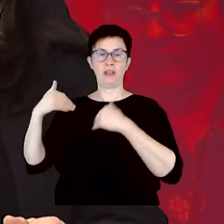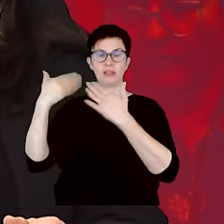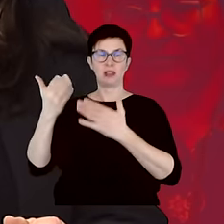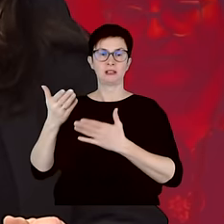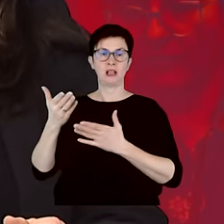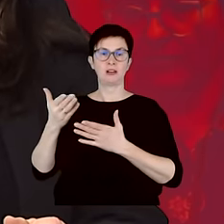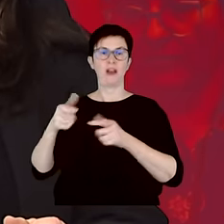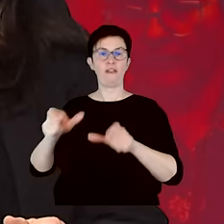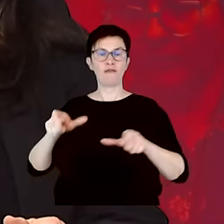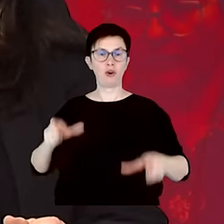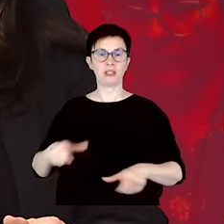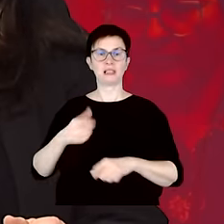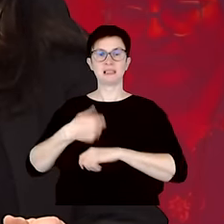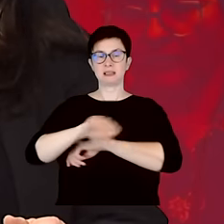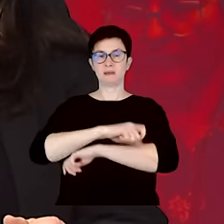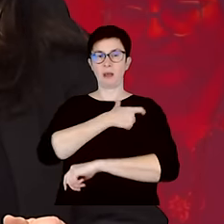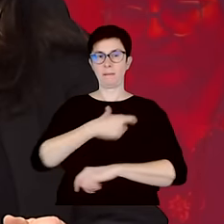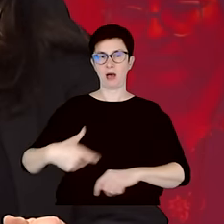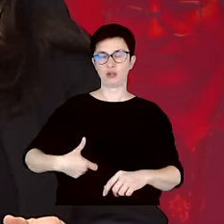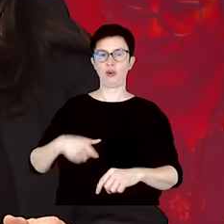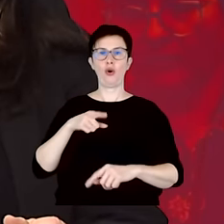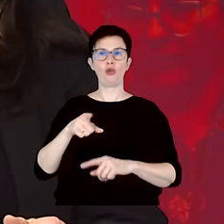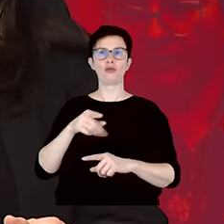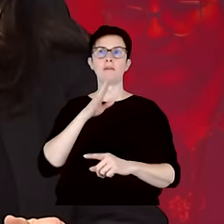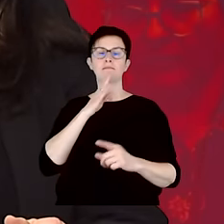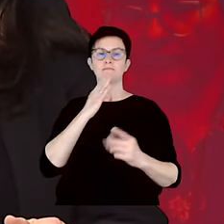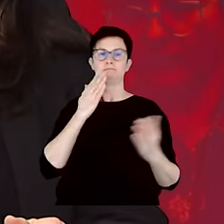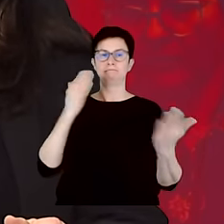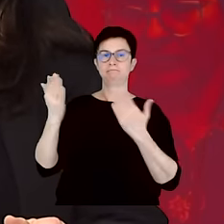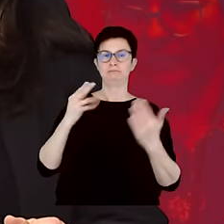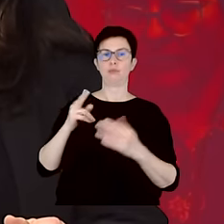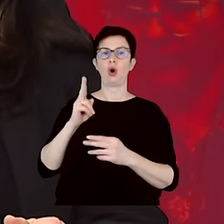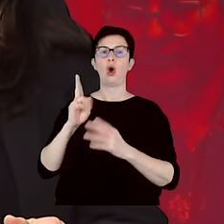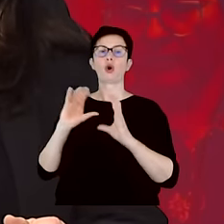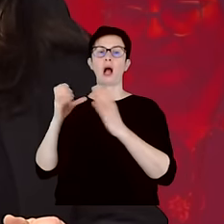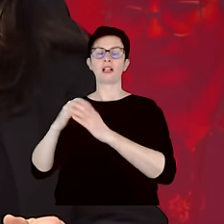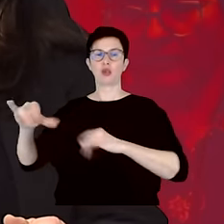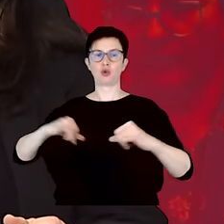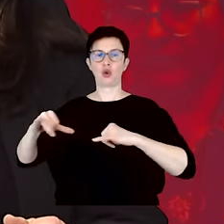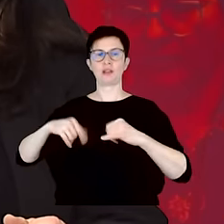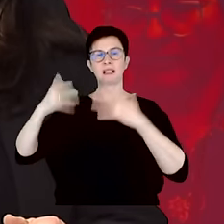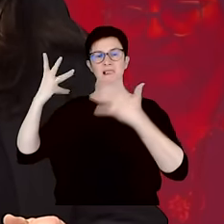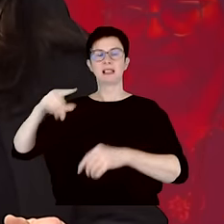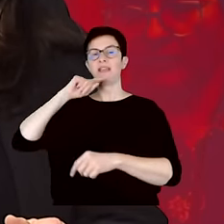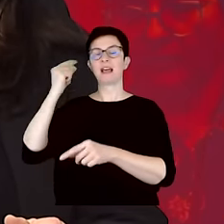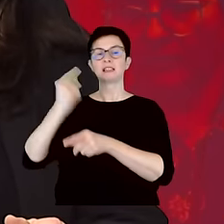wicemarszałka Sejmu. I to tak zabrzmiało, jakby znów koalicja rządząca chciała decydować, kogo